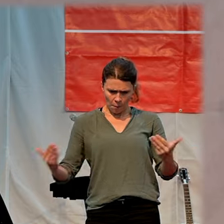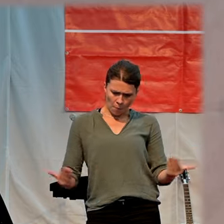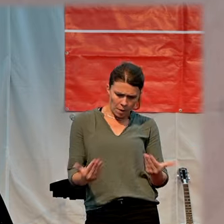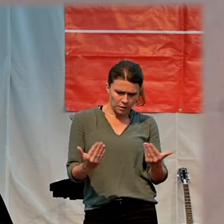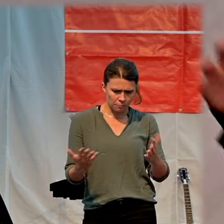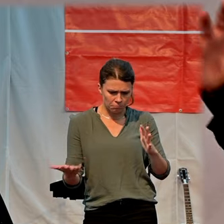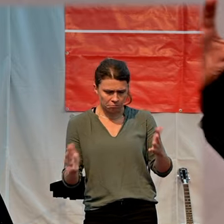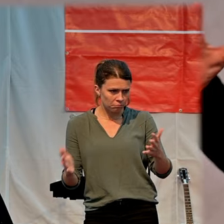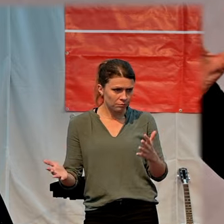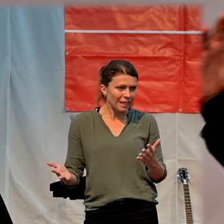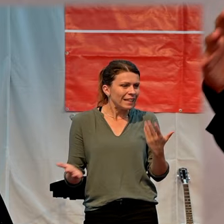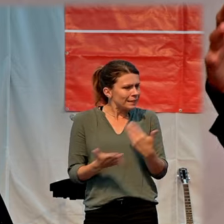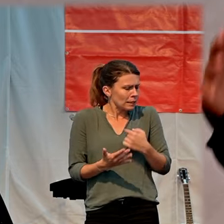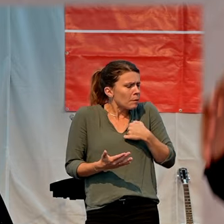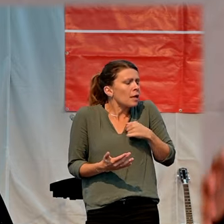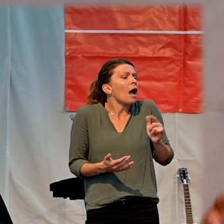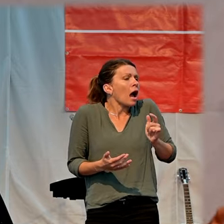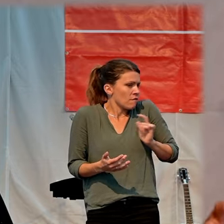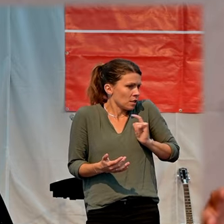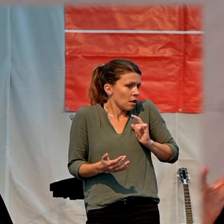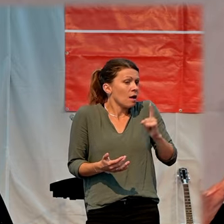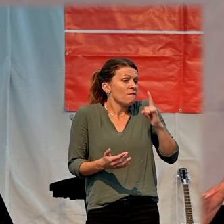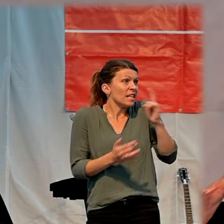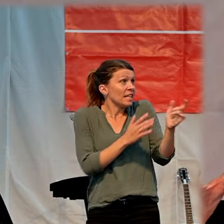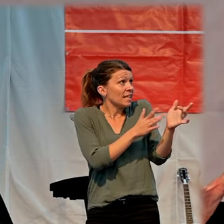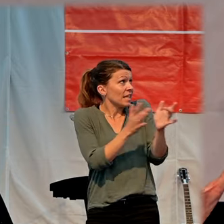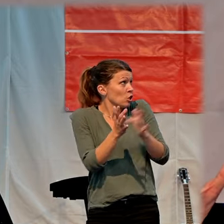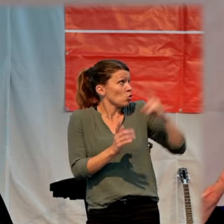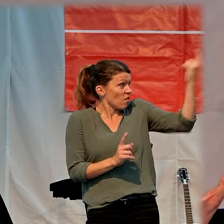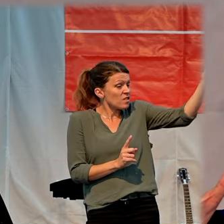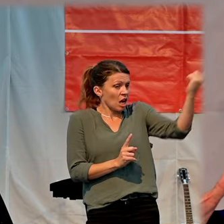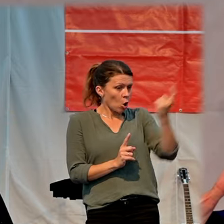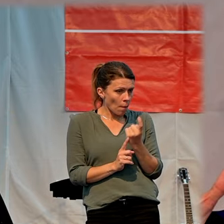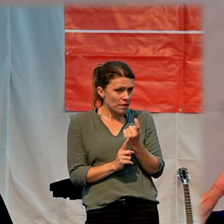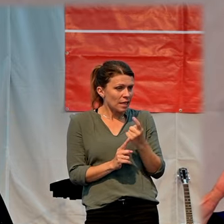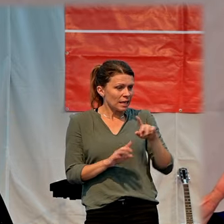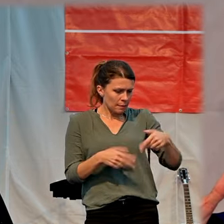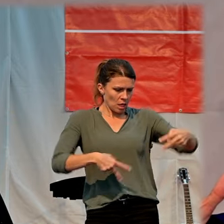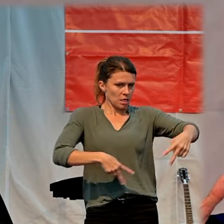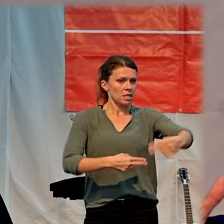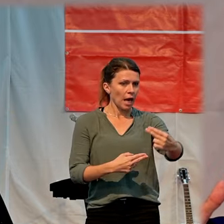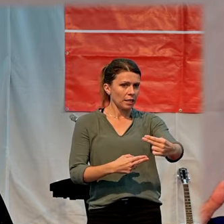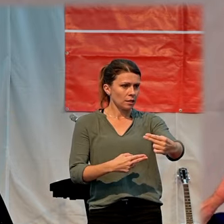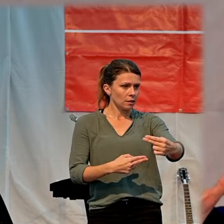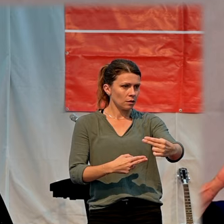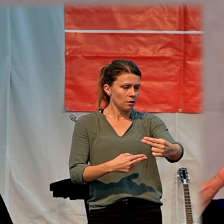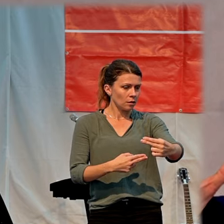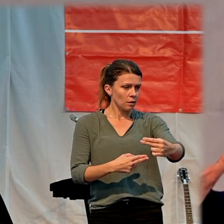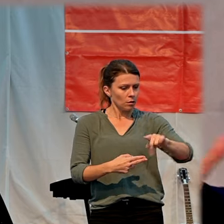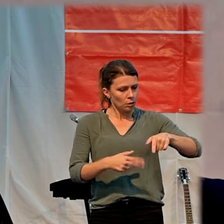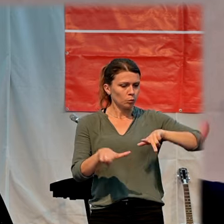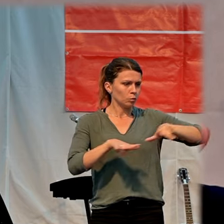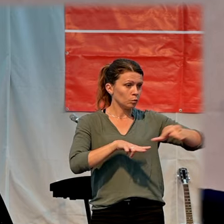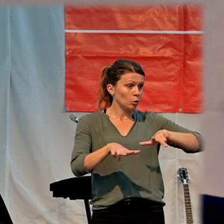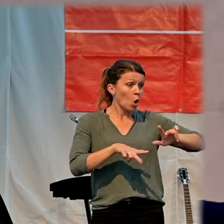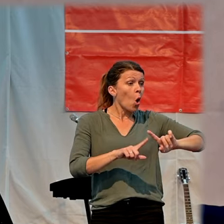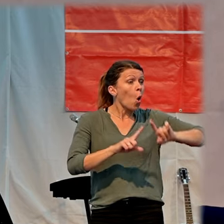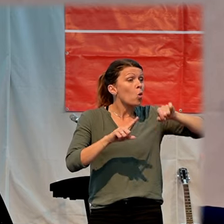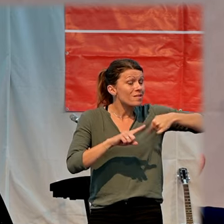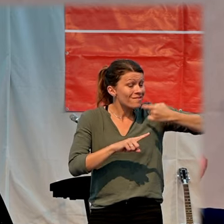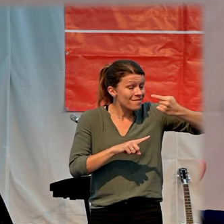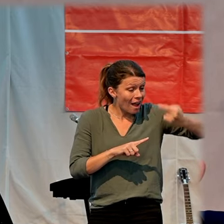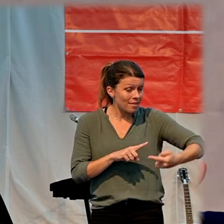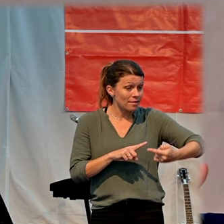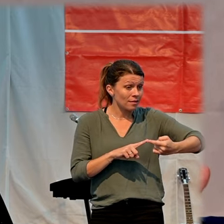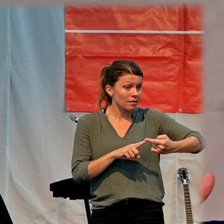Also wenn er wiederkommt, kommt diese Zeit, das ist begrenzt von Gott, und dann... Danach übergibt er, heißt es im